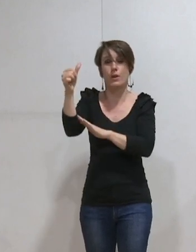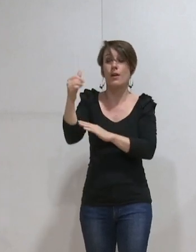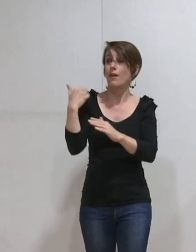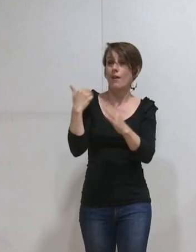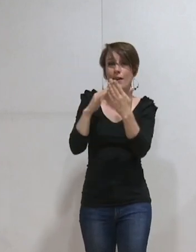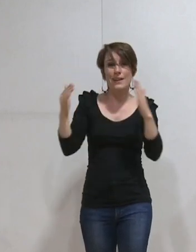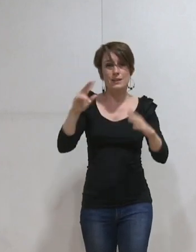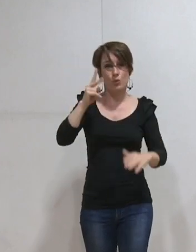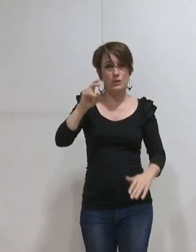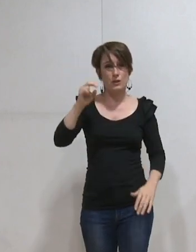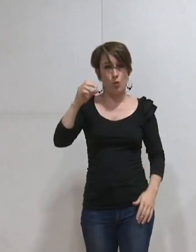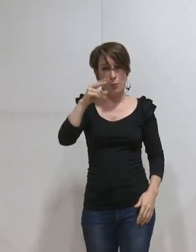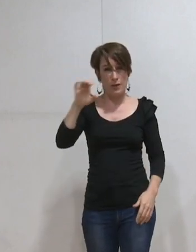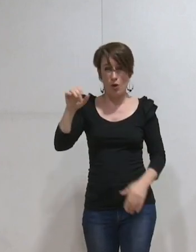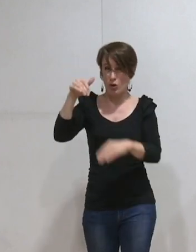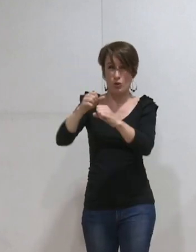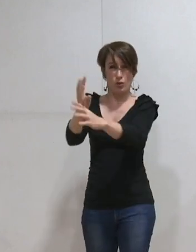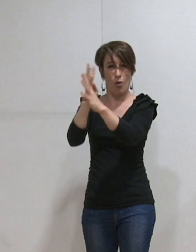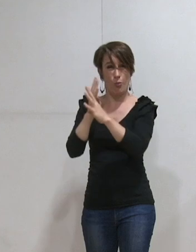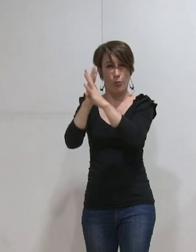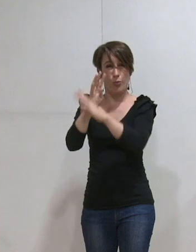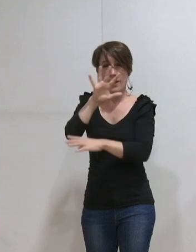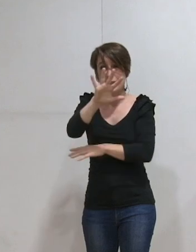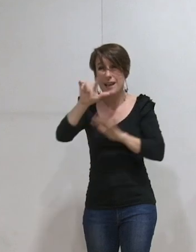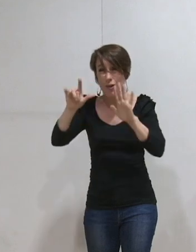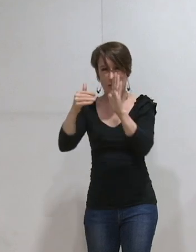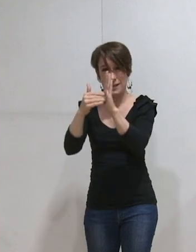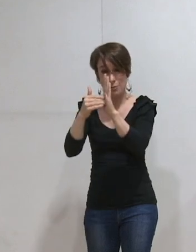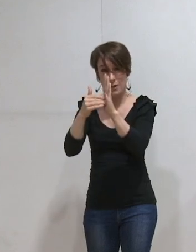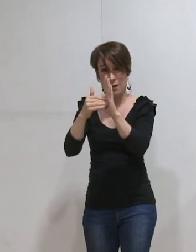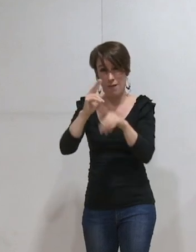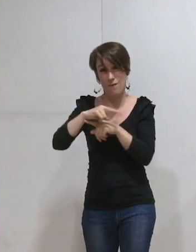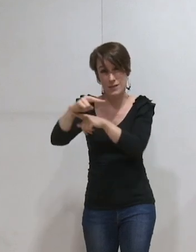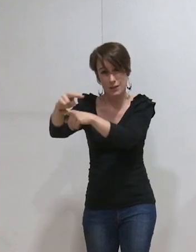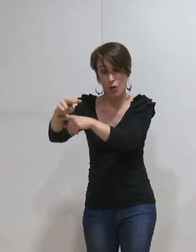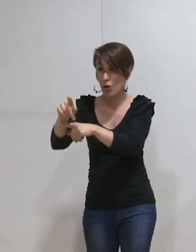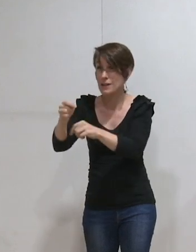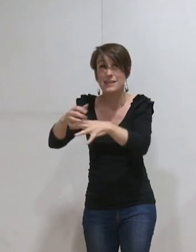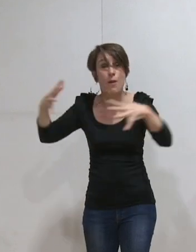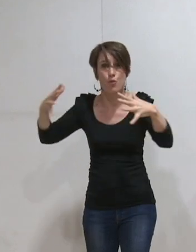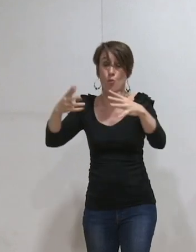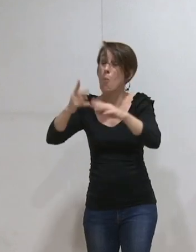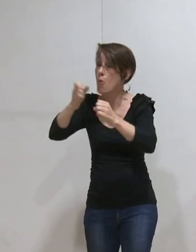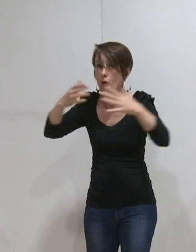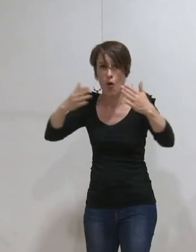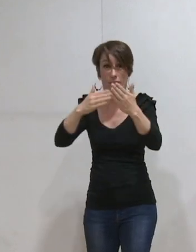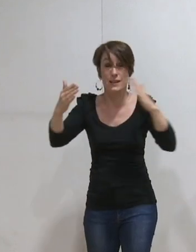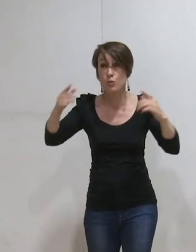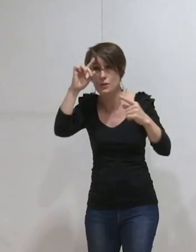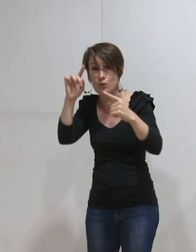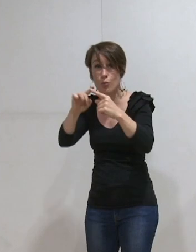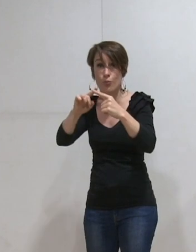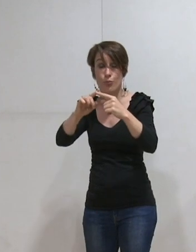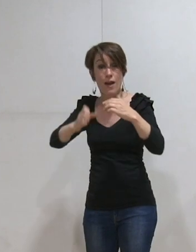rassemblé 57000 visiteurs et c'est effectivement la plus grosse exposition euh pour un artiste vivant euh donc